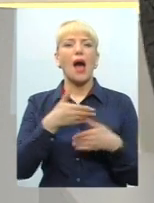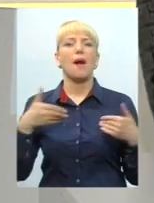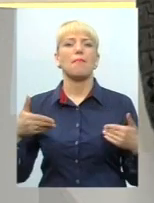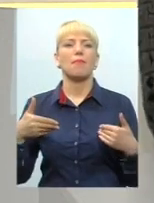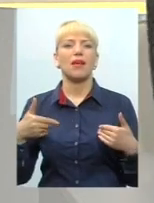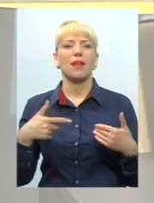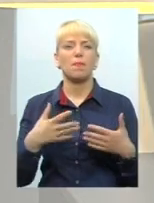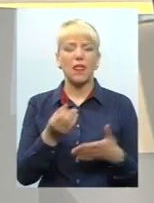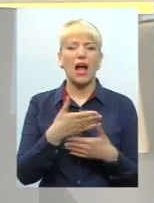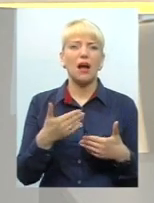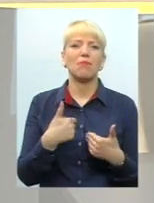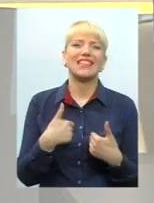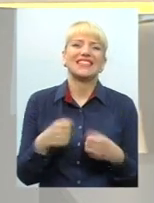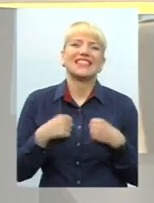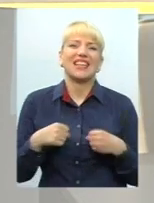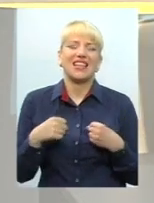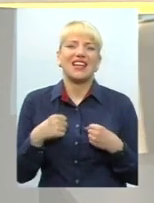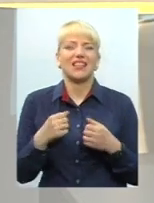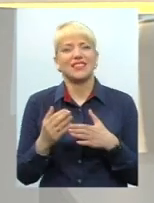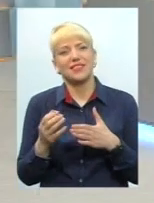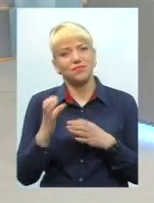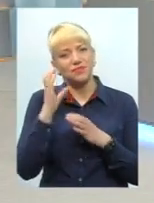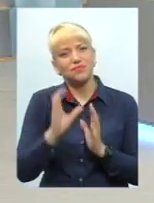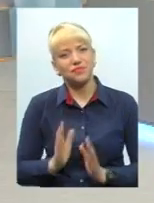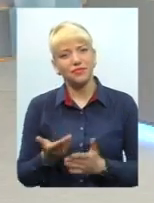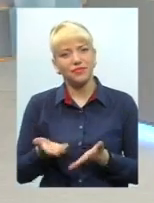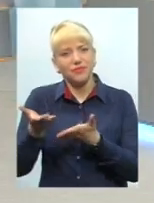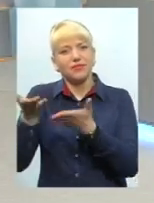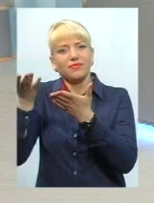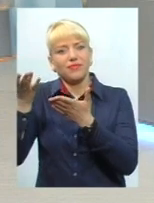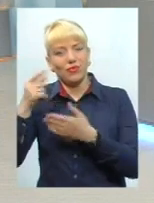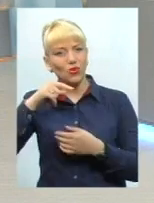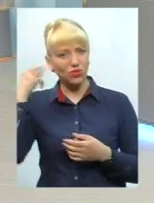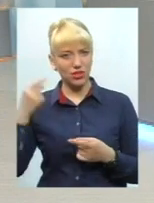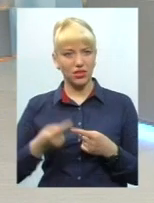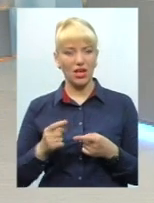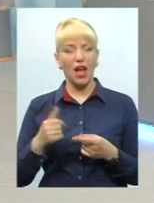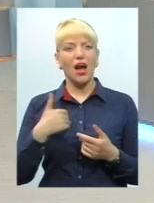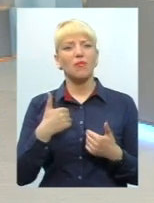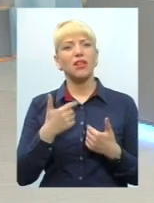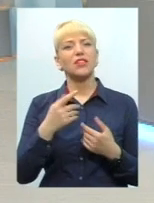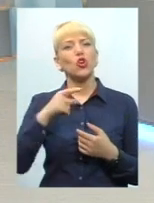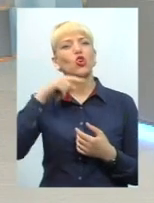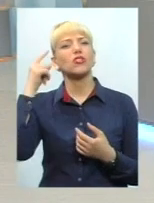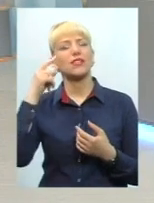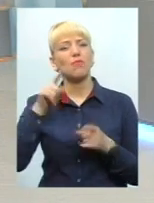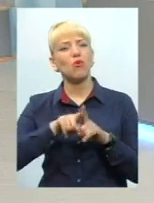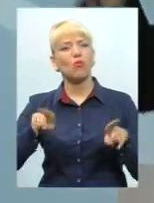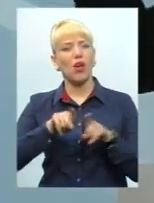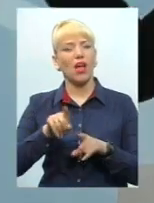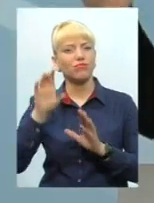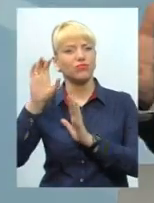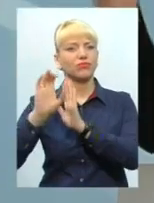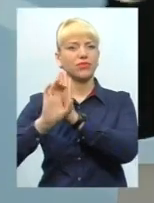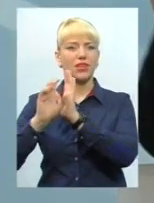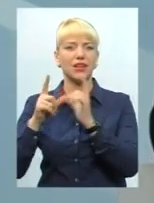нашій території, нашими людьми, так? Так, це але ми тягнулися до тієї перемога. Російської пропаганди і хотіли